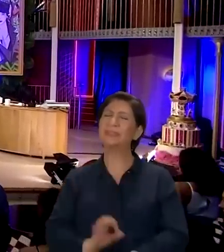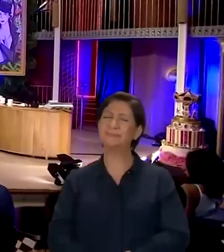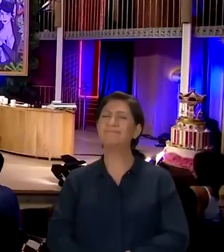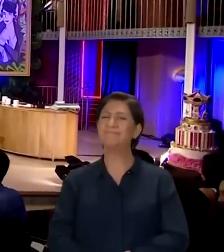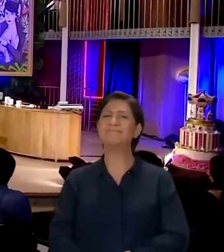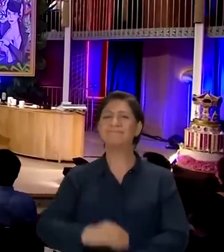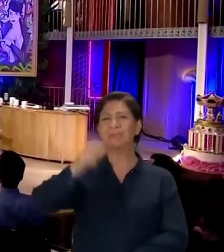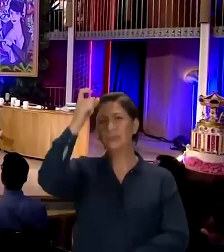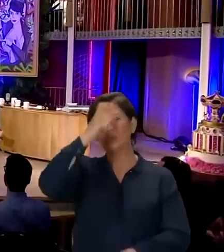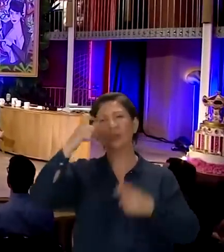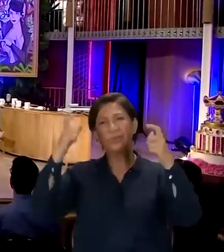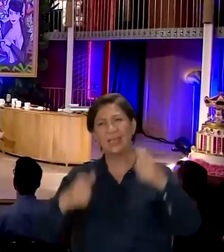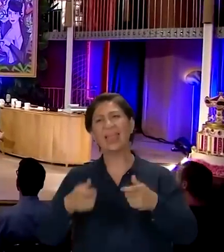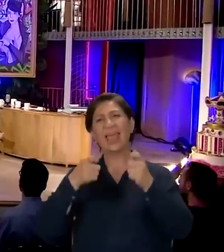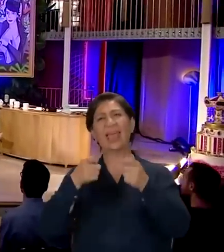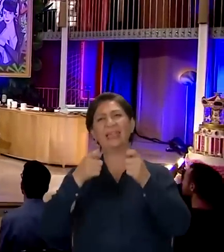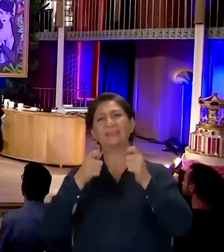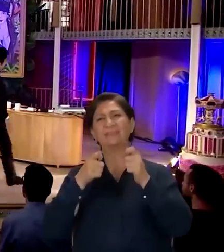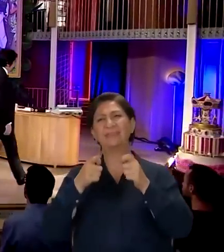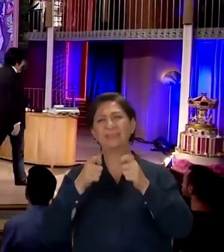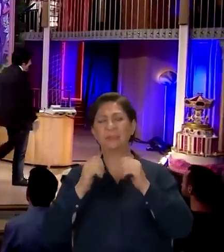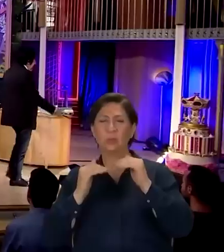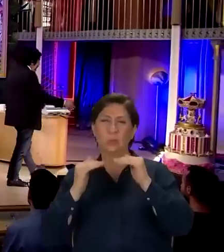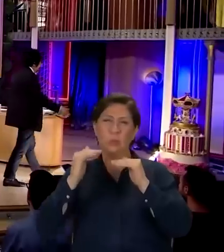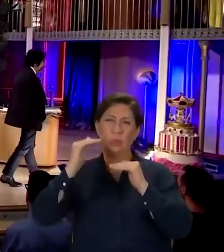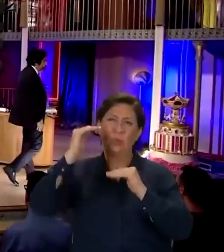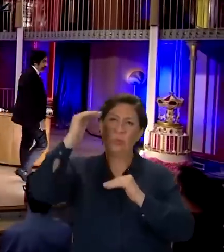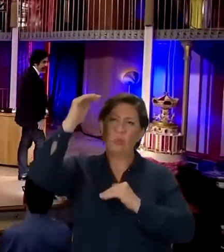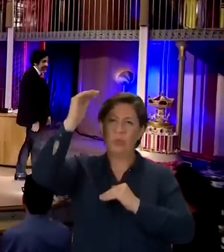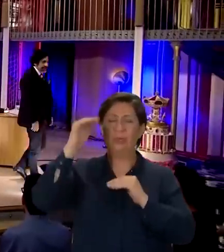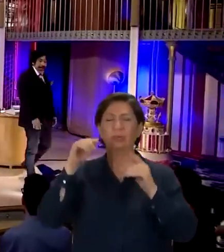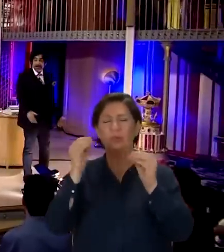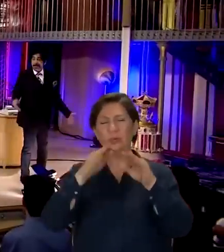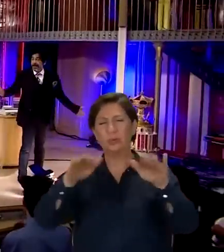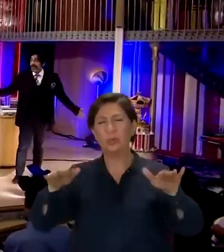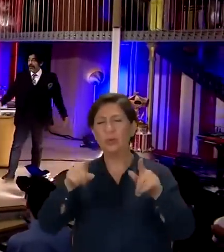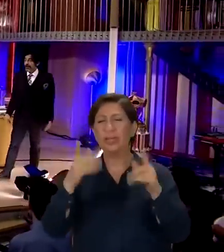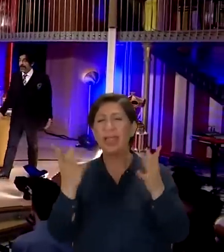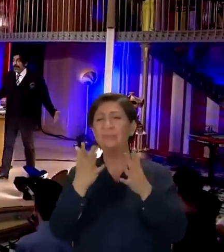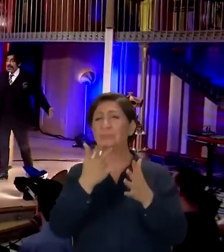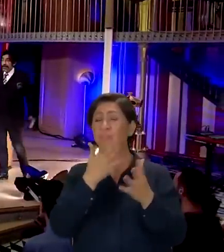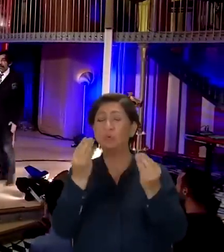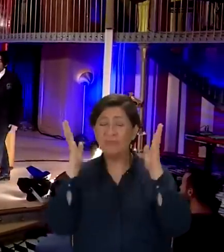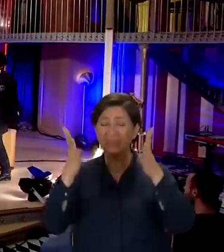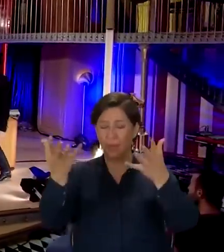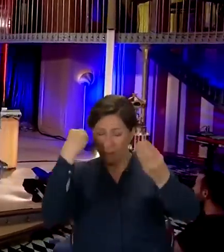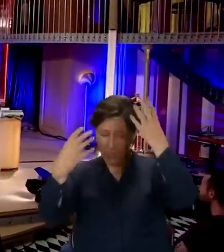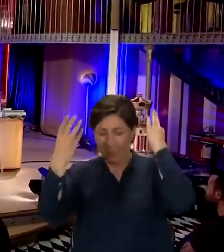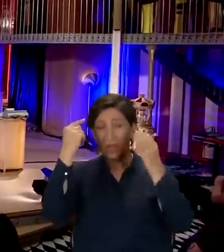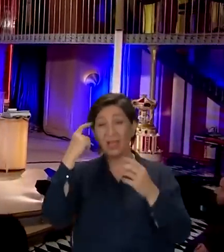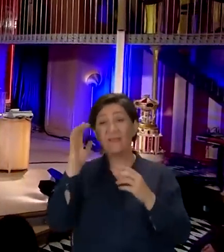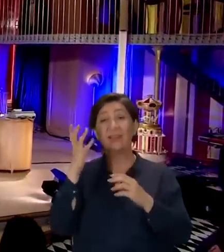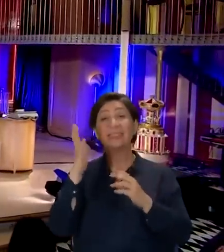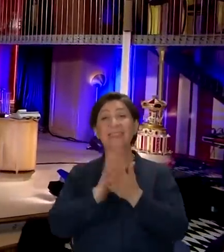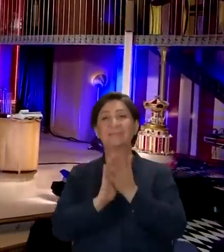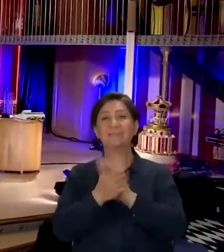Yani ülkemizde eğitim seviyesi çok yüksek. Ve çocuklar bu kadar şeyi bilmekten dolayı kafayı üşütmeye başladılar.